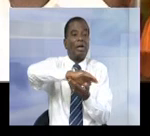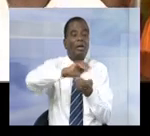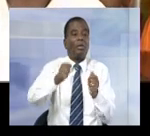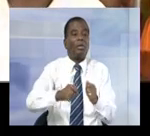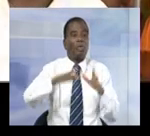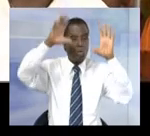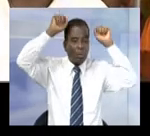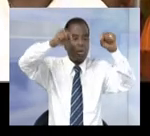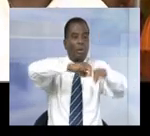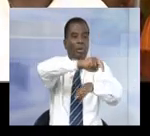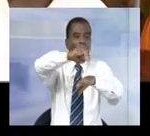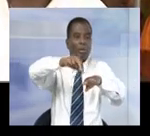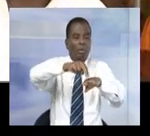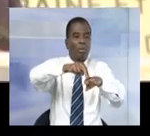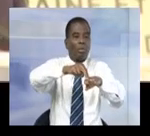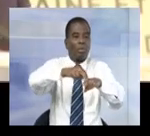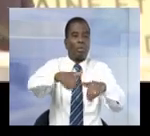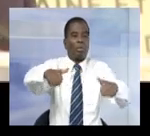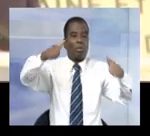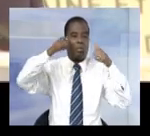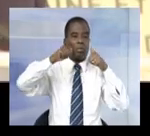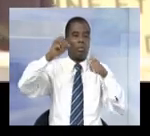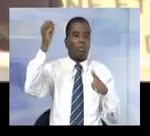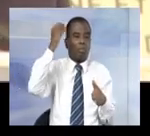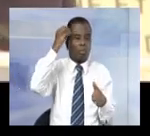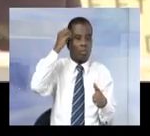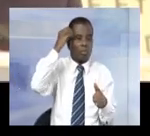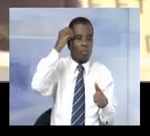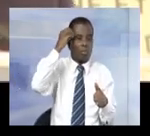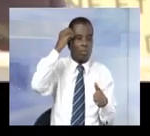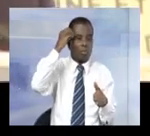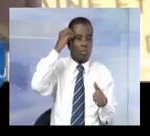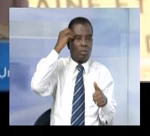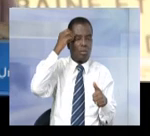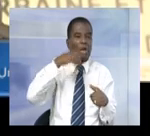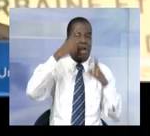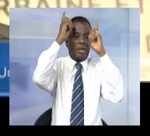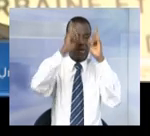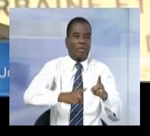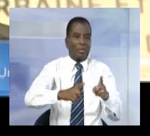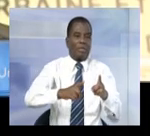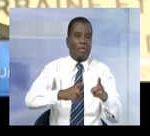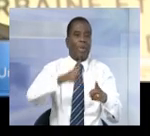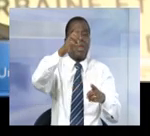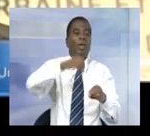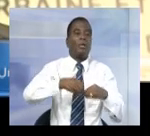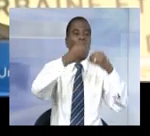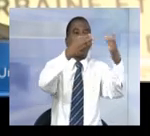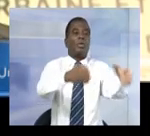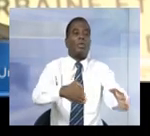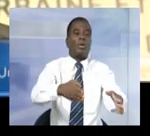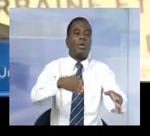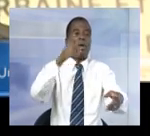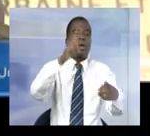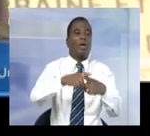Le président de la République, son Excellence Alassane Ouattara, a décidé de mettre